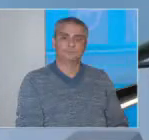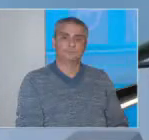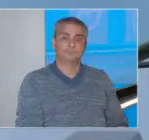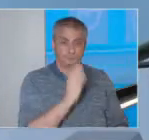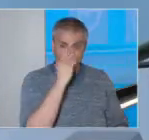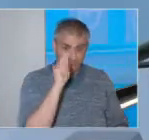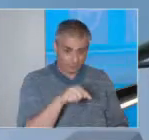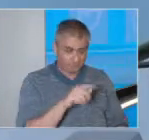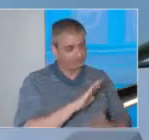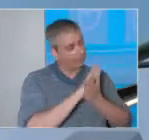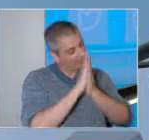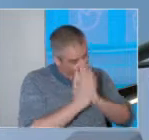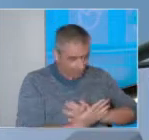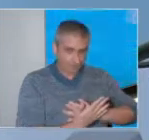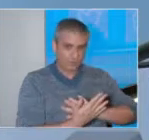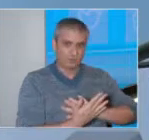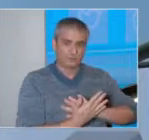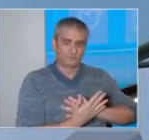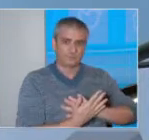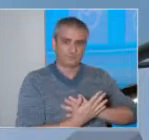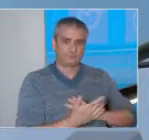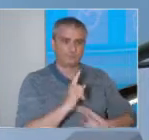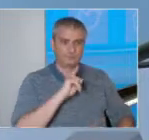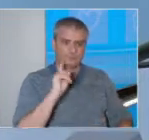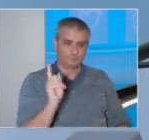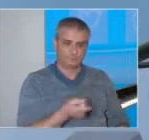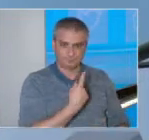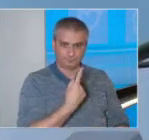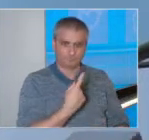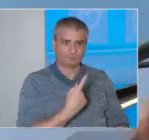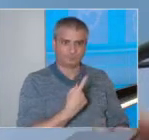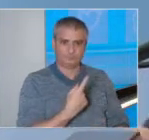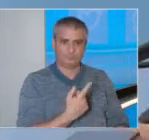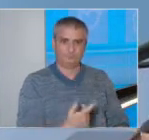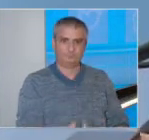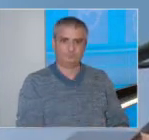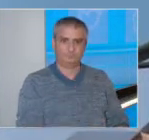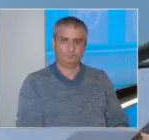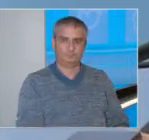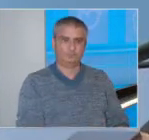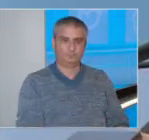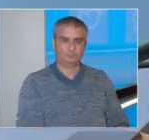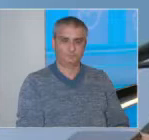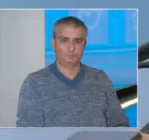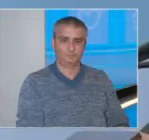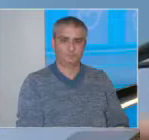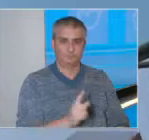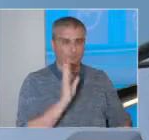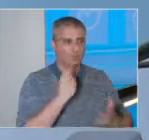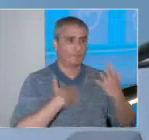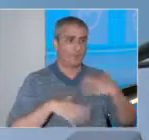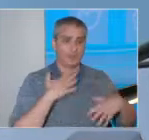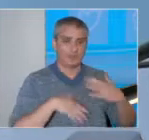בפורים הזה נהפוכו, כולנו מצווים לקיים את הכללים. אנחנו יכולים לשמוח, אנחנו יכולים